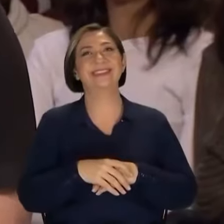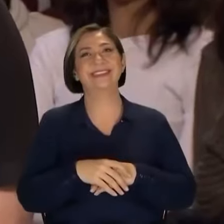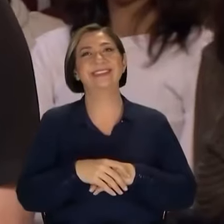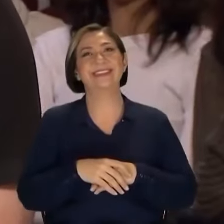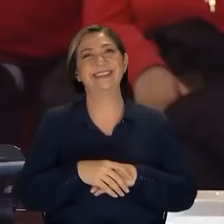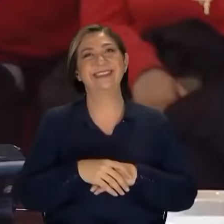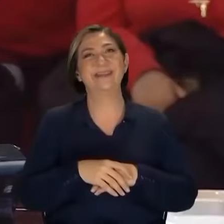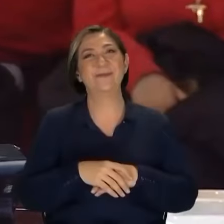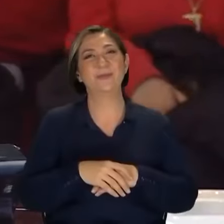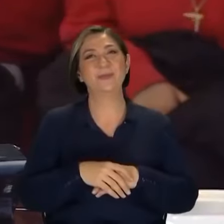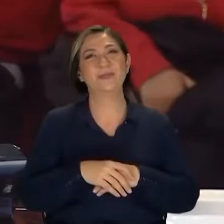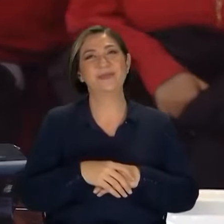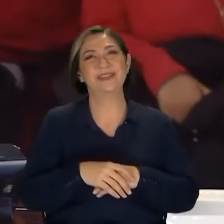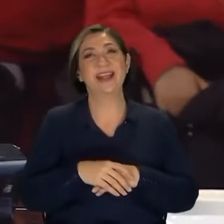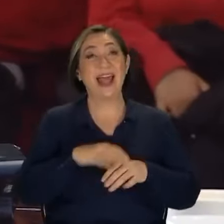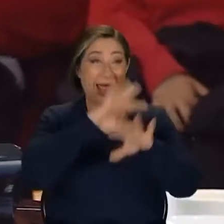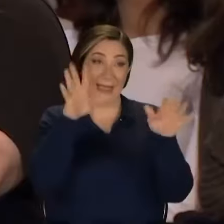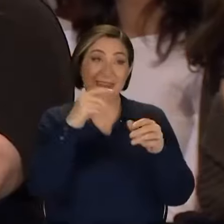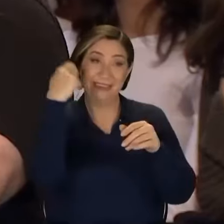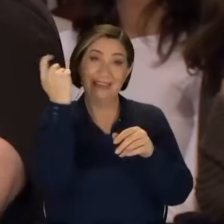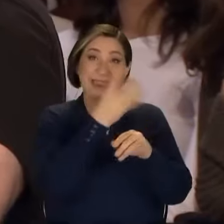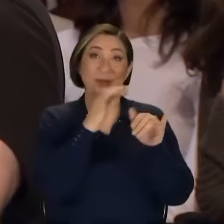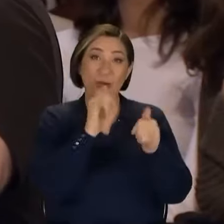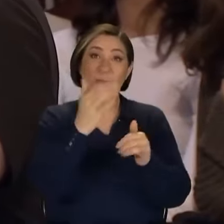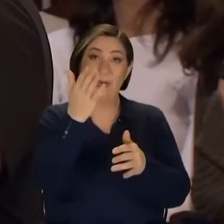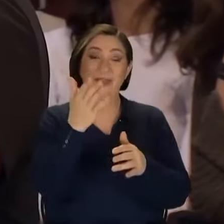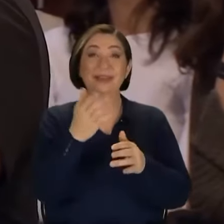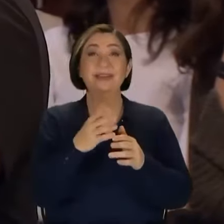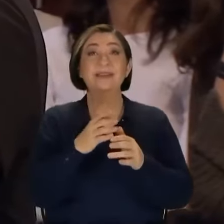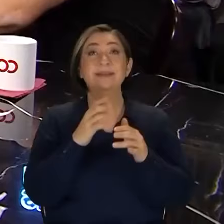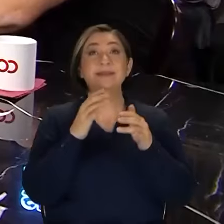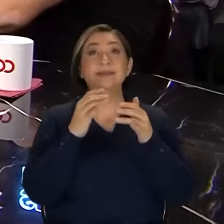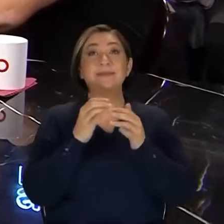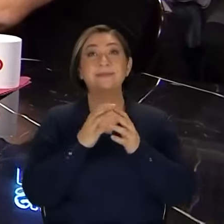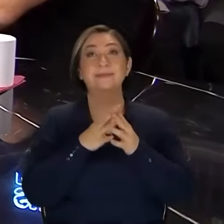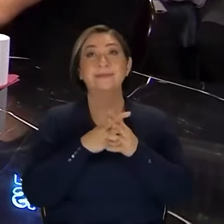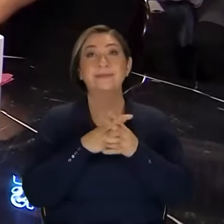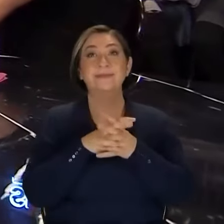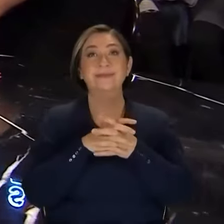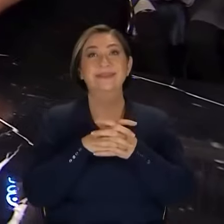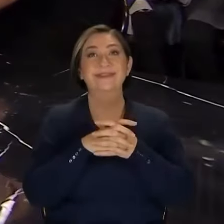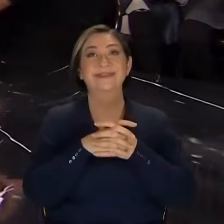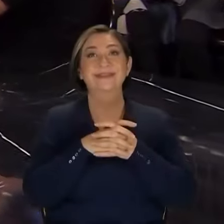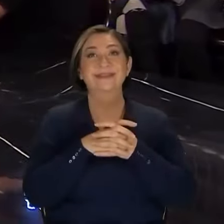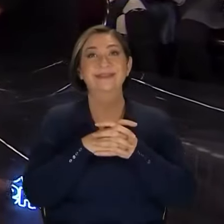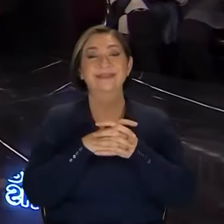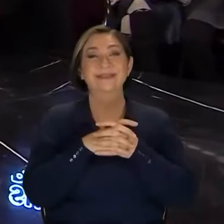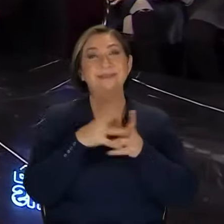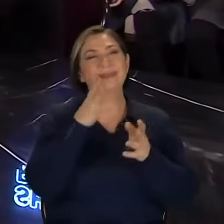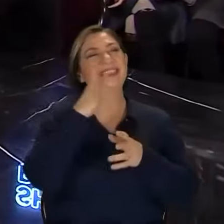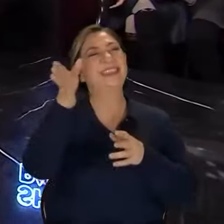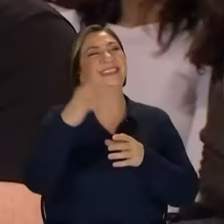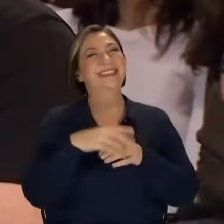mı ya O noktaya geldi iş Çünkü ya yani hiç oynamayan var mı bir dizide falan yok yok değil mi